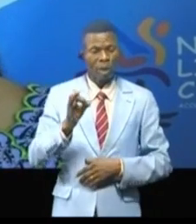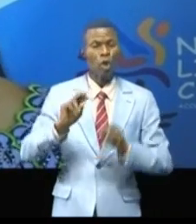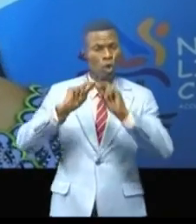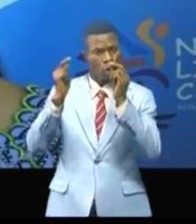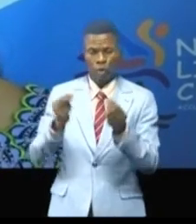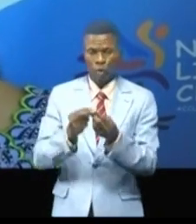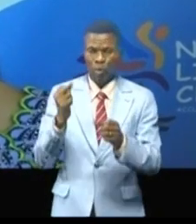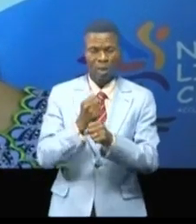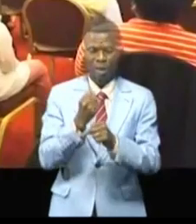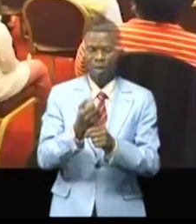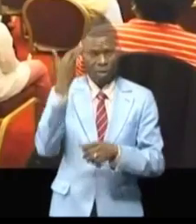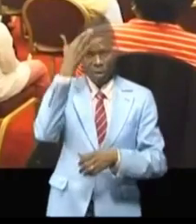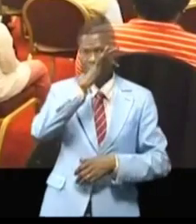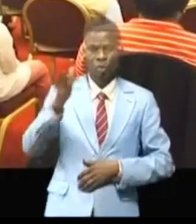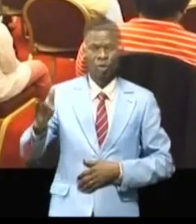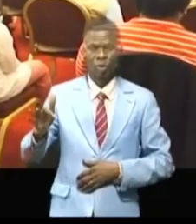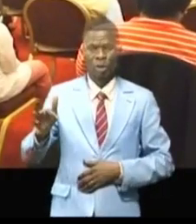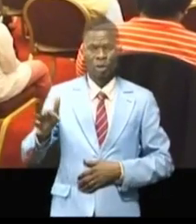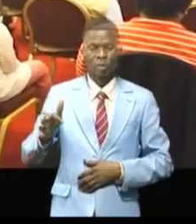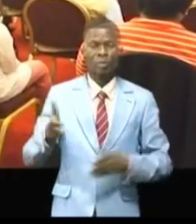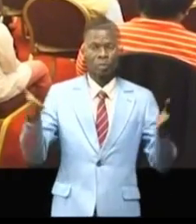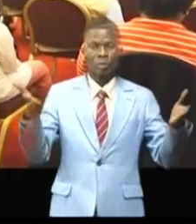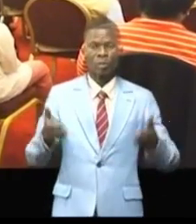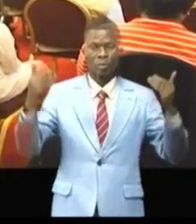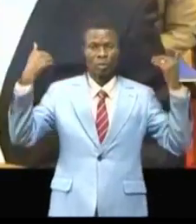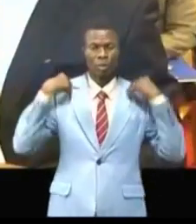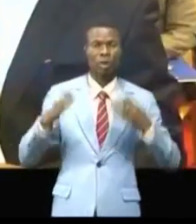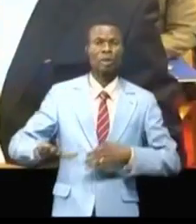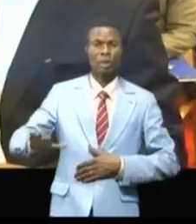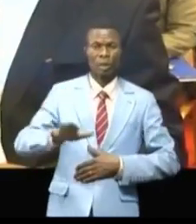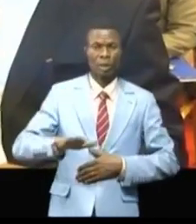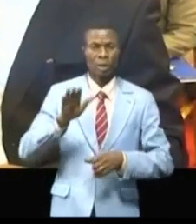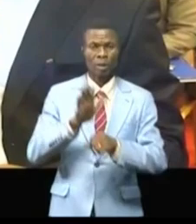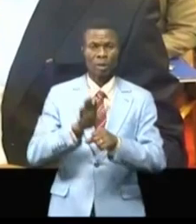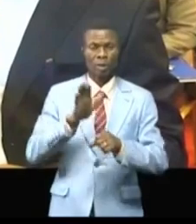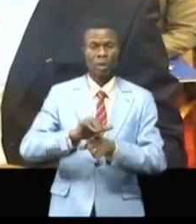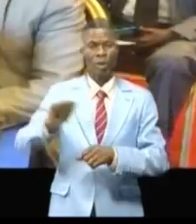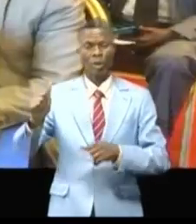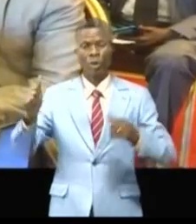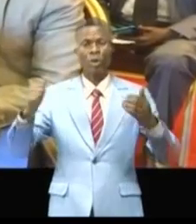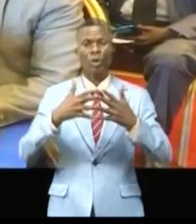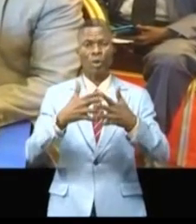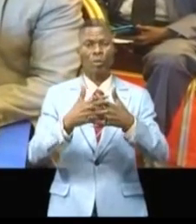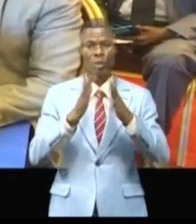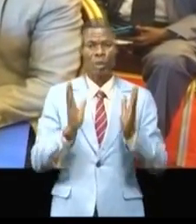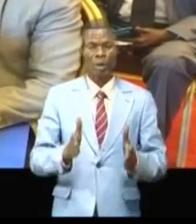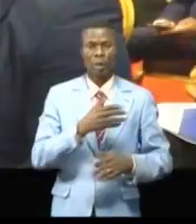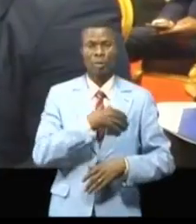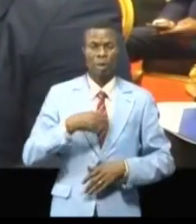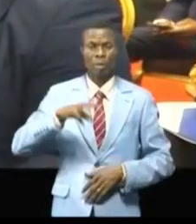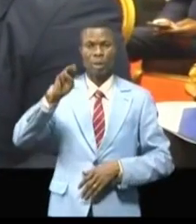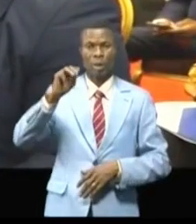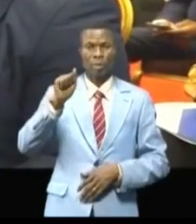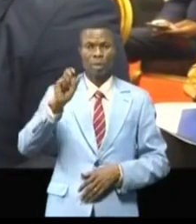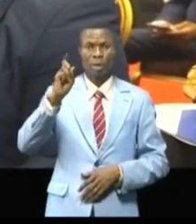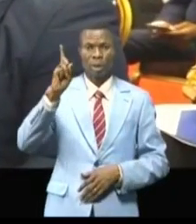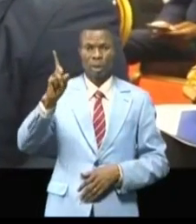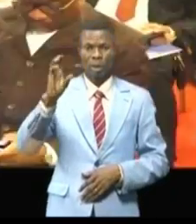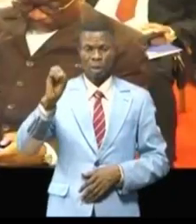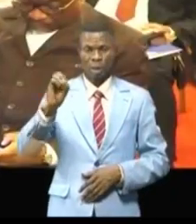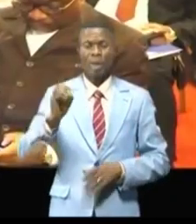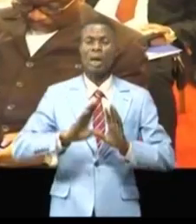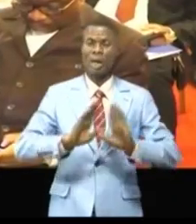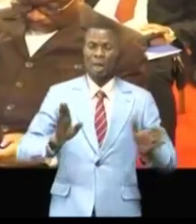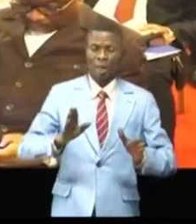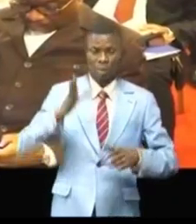ne serviront à rien. En présence des autorités du pays et plusieurs autres partenaires, Madomadia, qui croit en leur talent